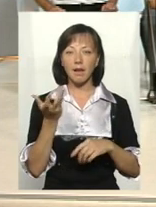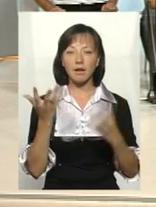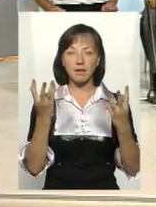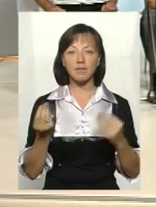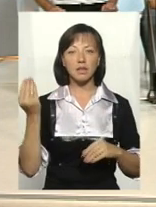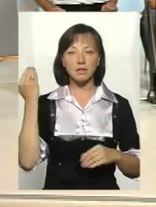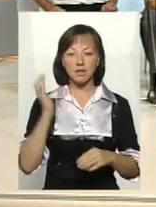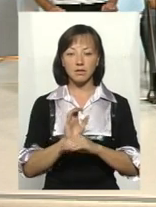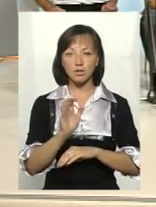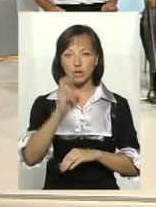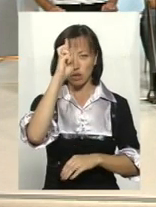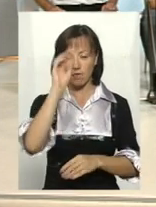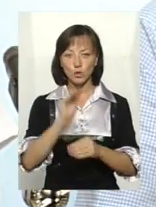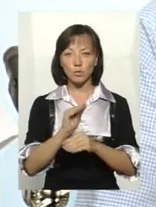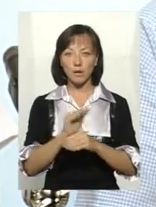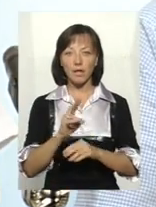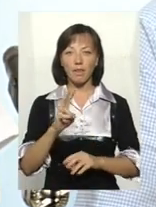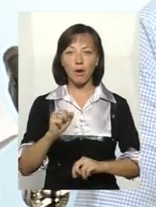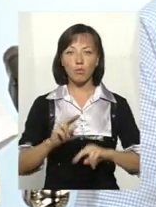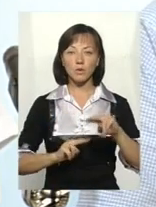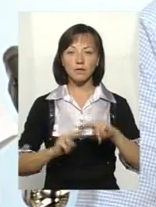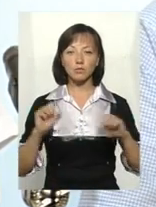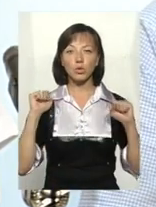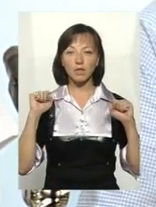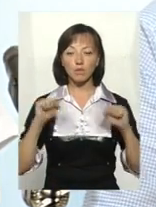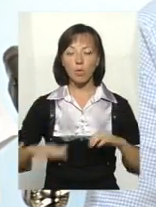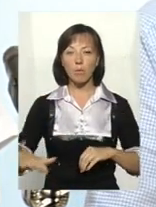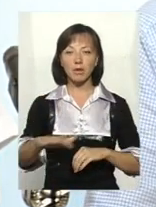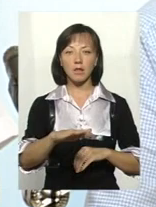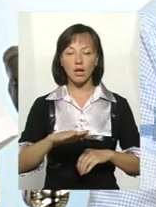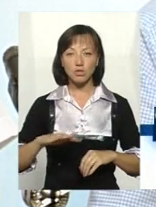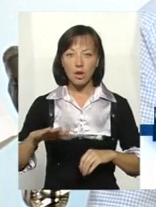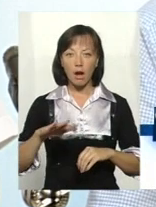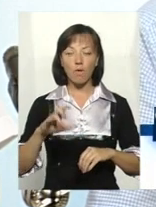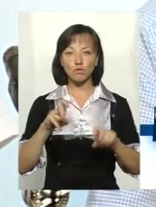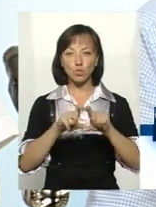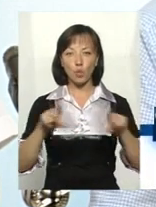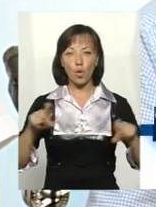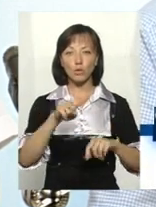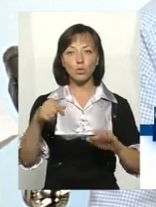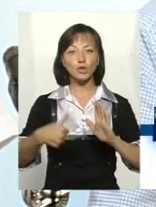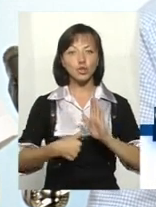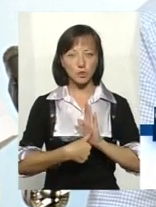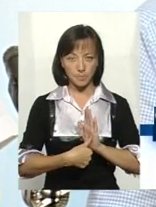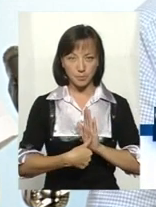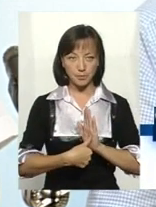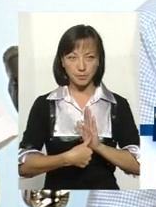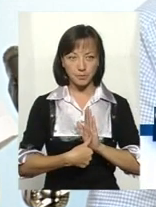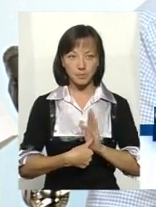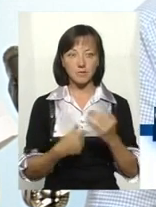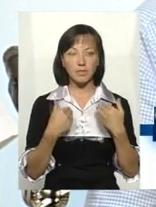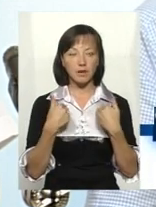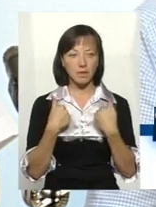назад надійшла державна субвенція на будівництво спортивного майданчика на території 6-ї школи.